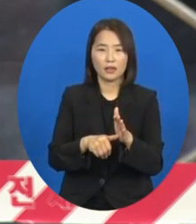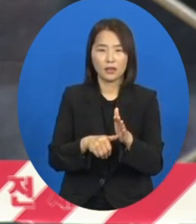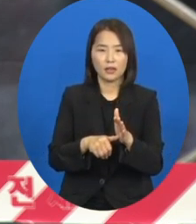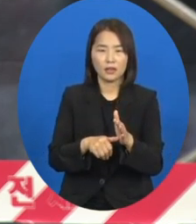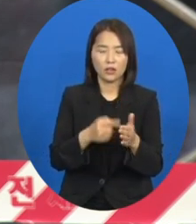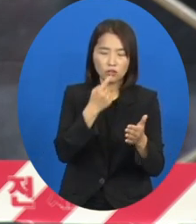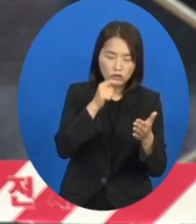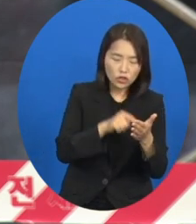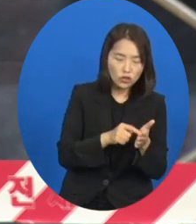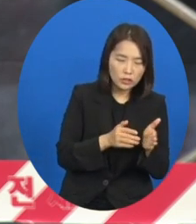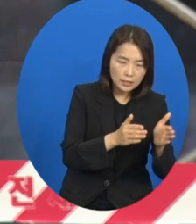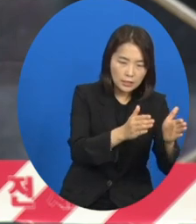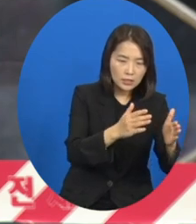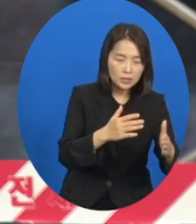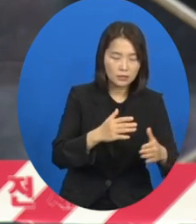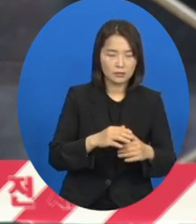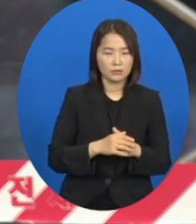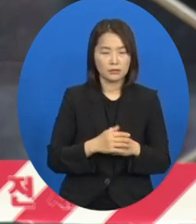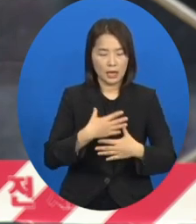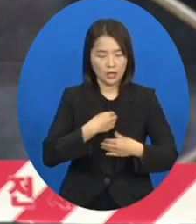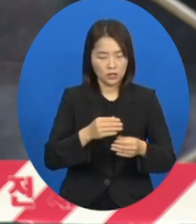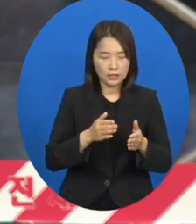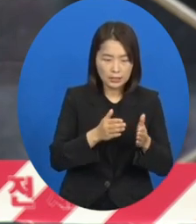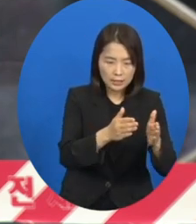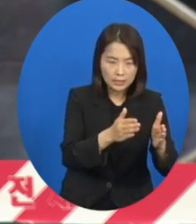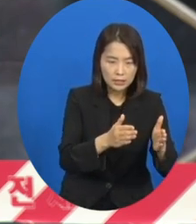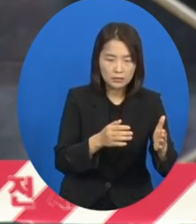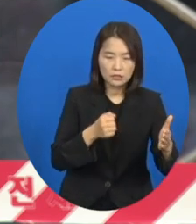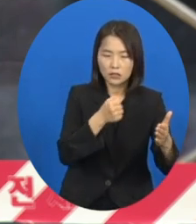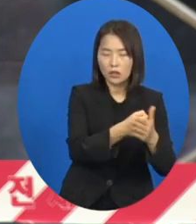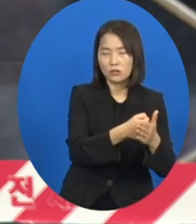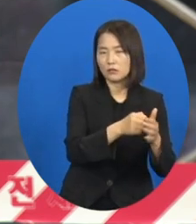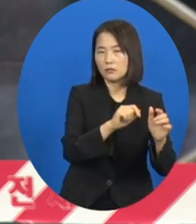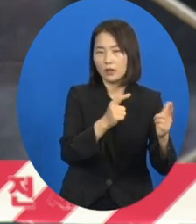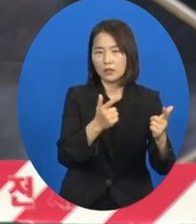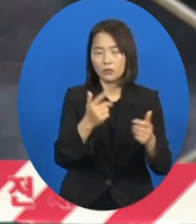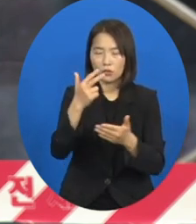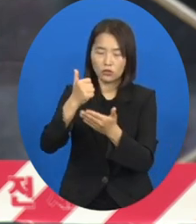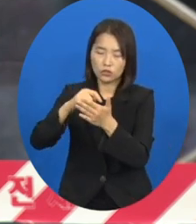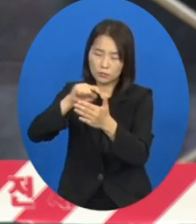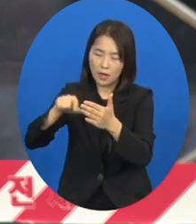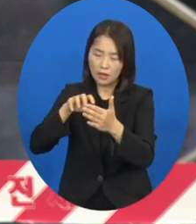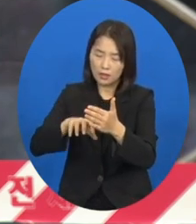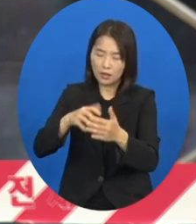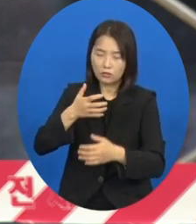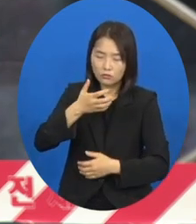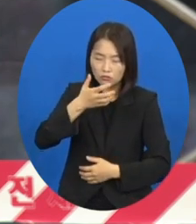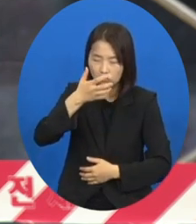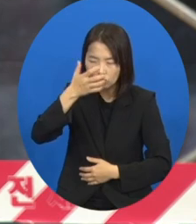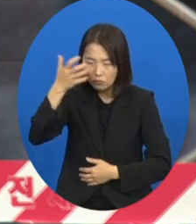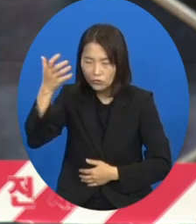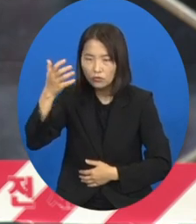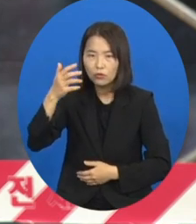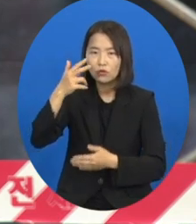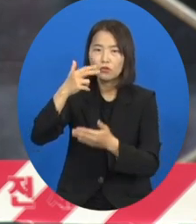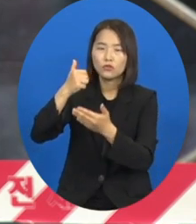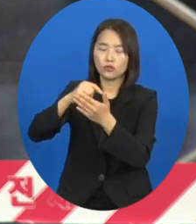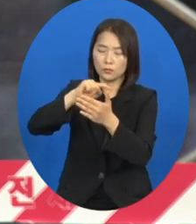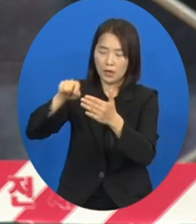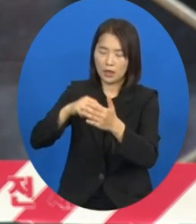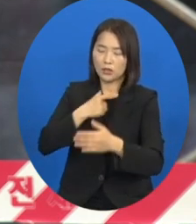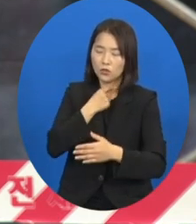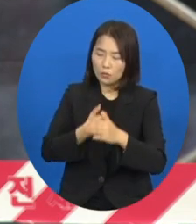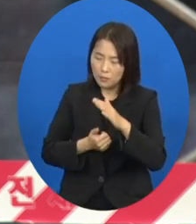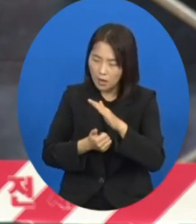길, 평탄한 길, 안정된 길을 가는 것 아니라 주님 안에서 꿈꾸는 것, 주님 안에서 소망하는